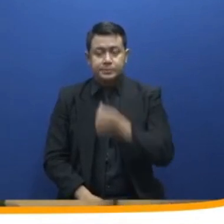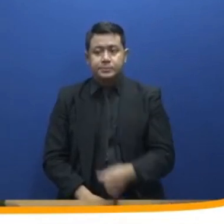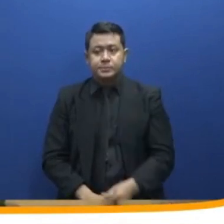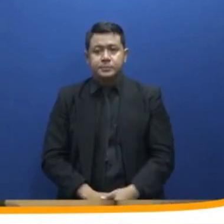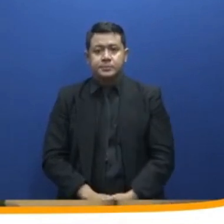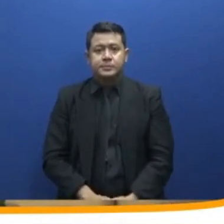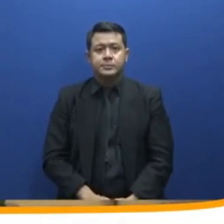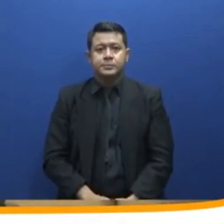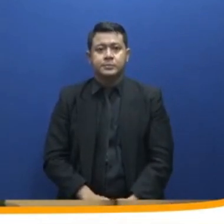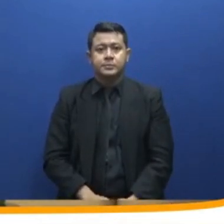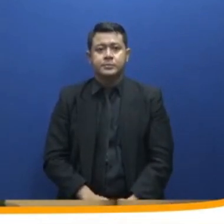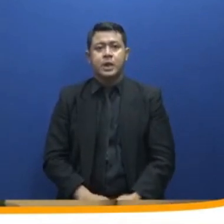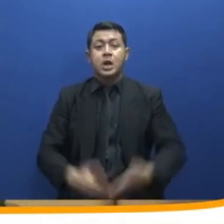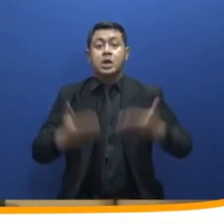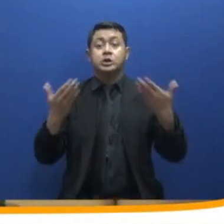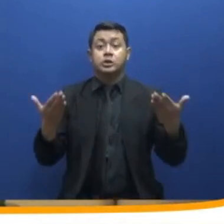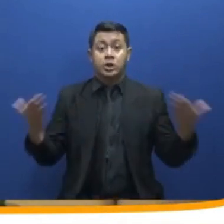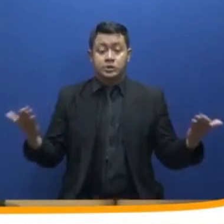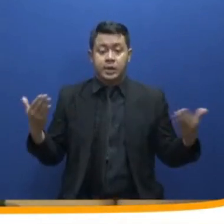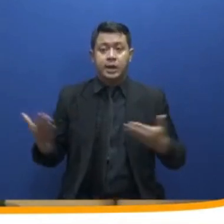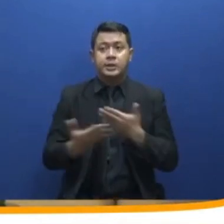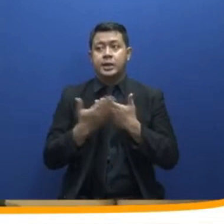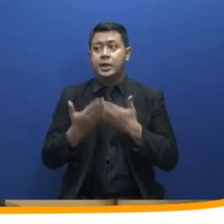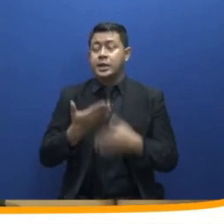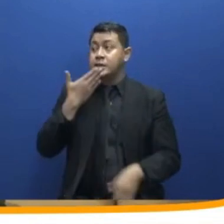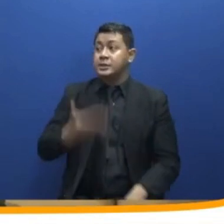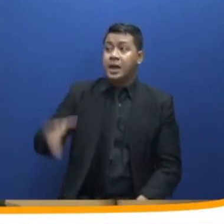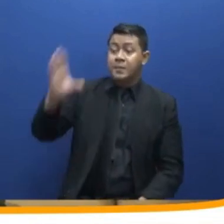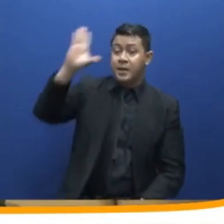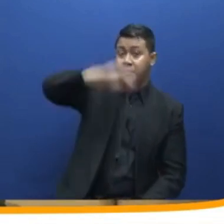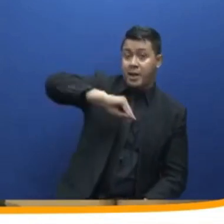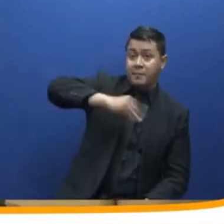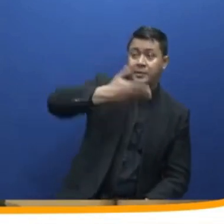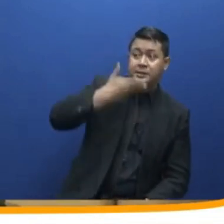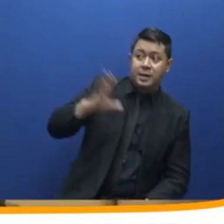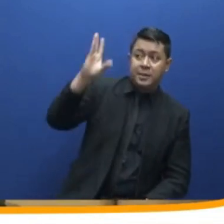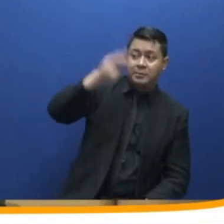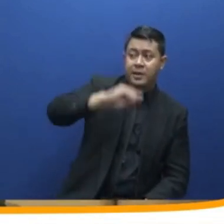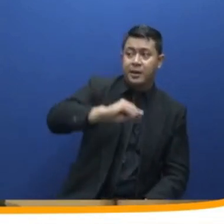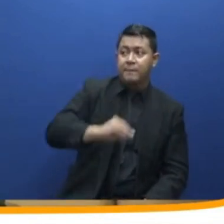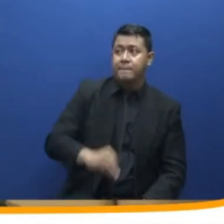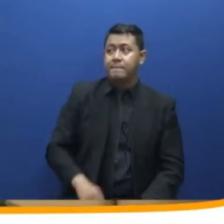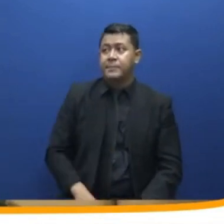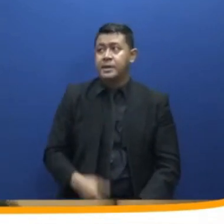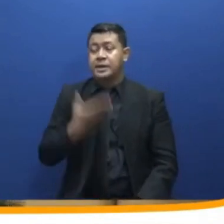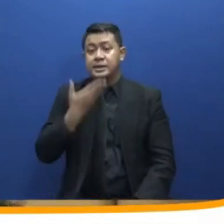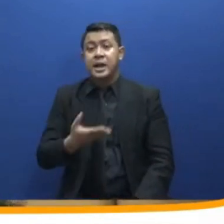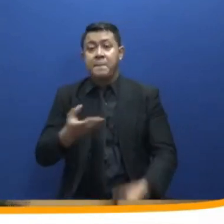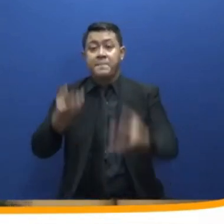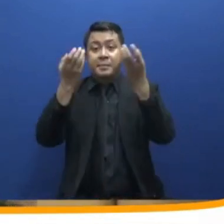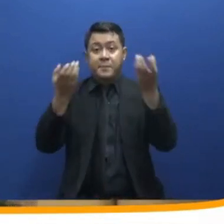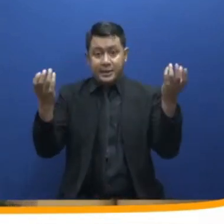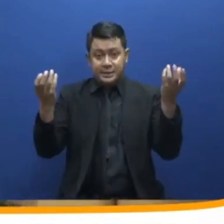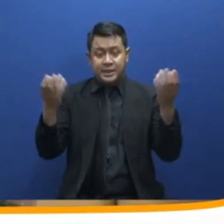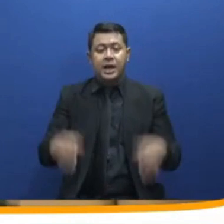hai saudara dan saudariku yang terkasih selamat malam Halo selamat Paskah